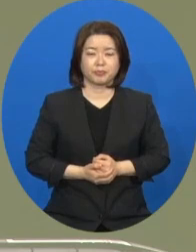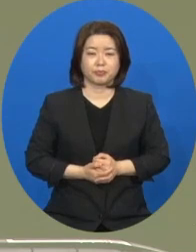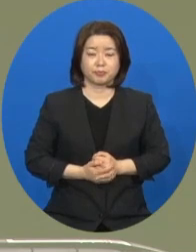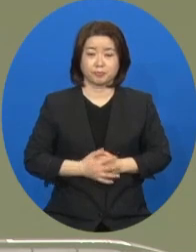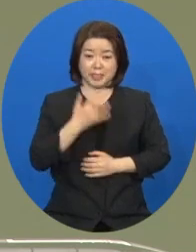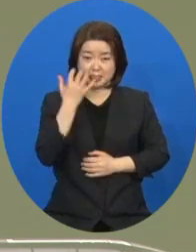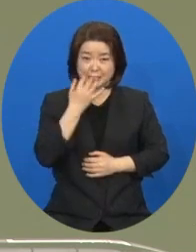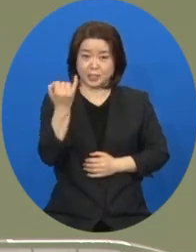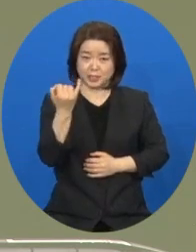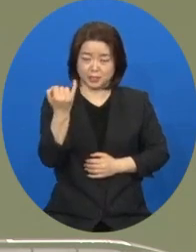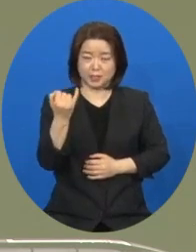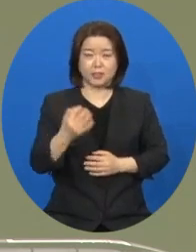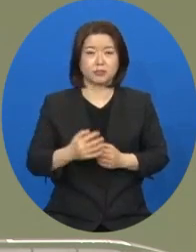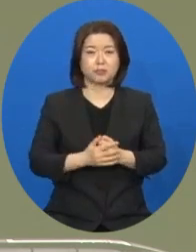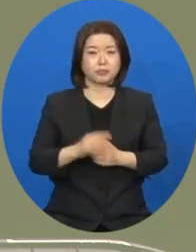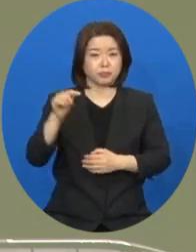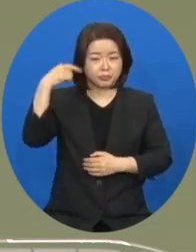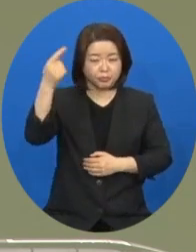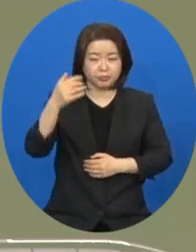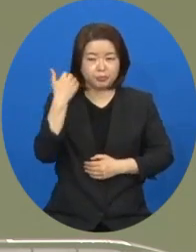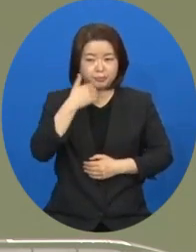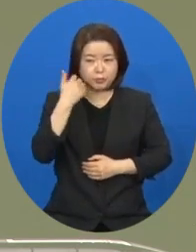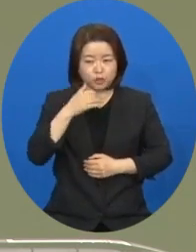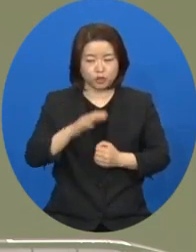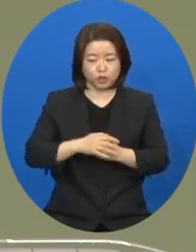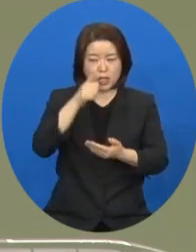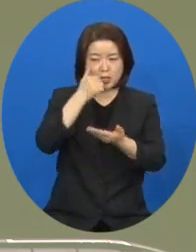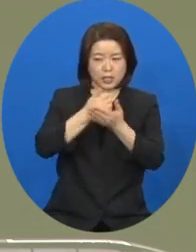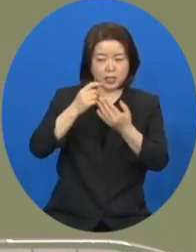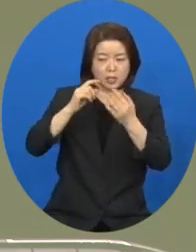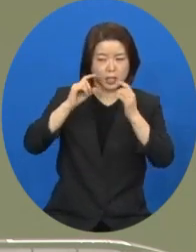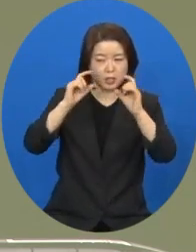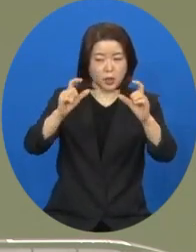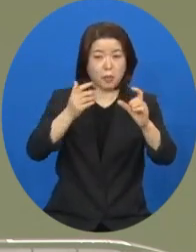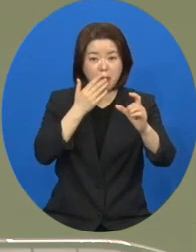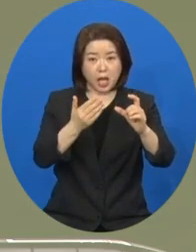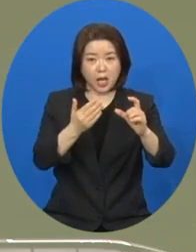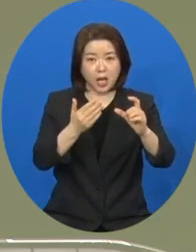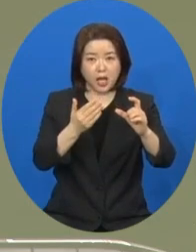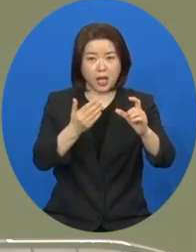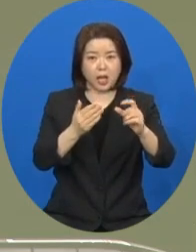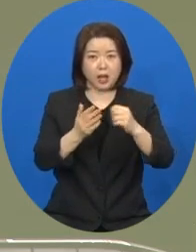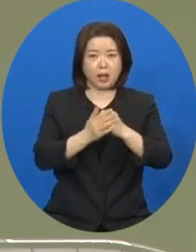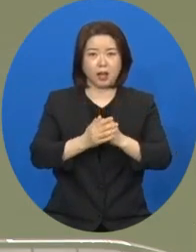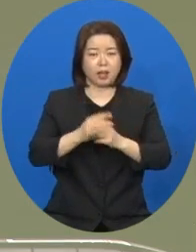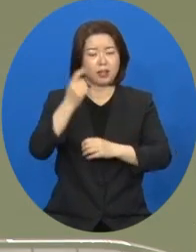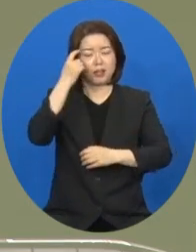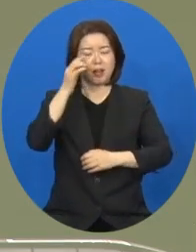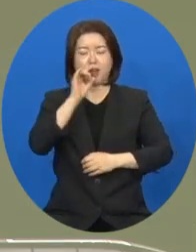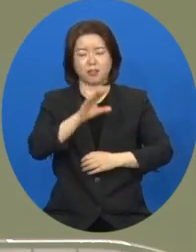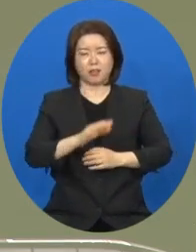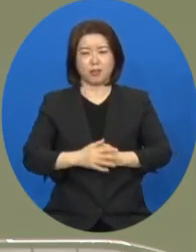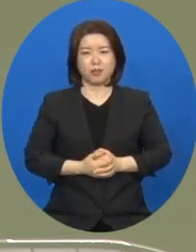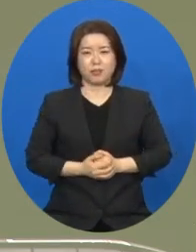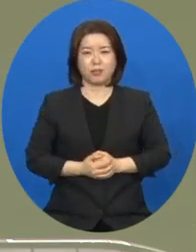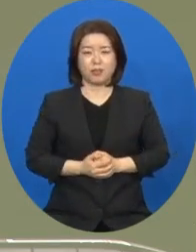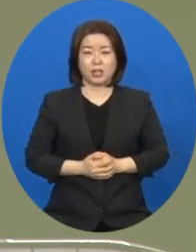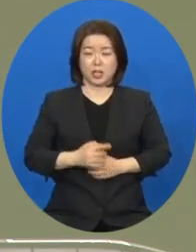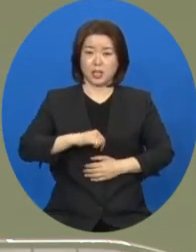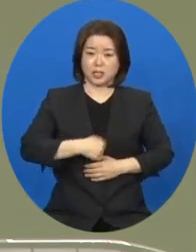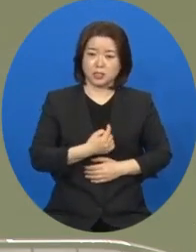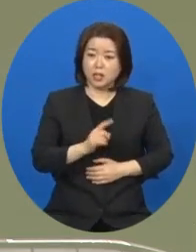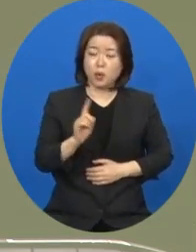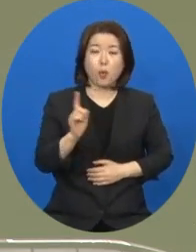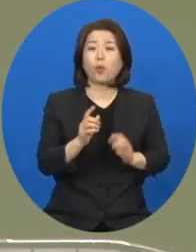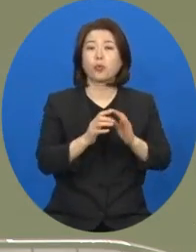간음했던 이 여인이 그 다음에 누군가를 정죄할 수 있었겠습니까? 상상이 안 돼요. 자기가